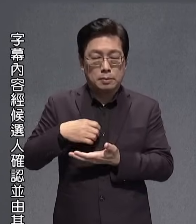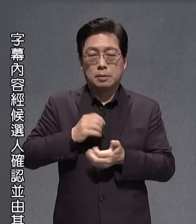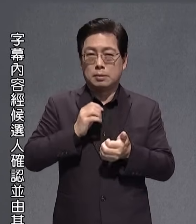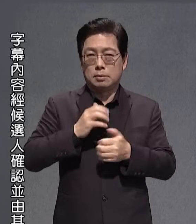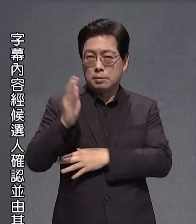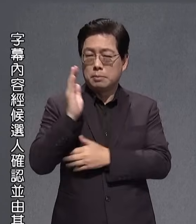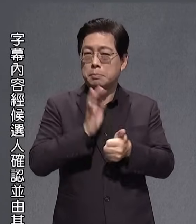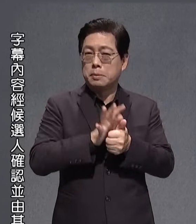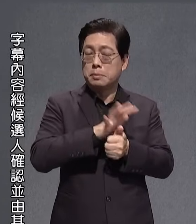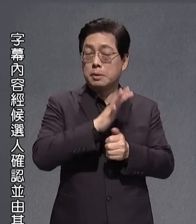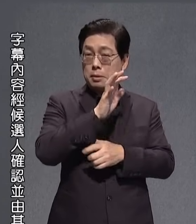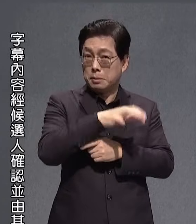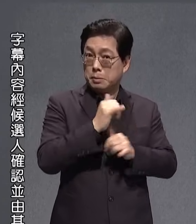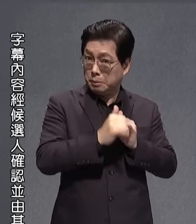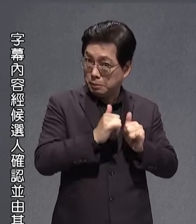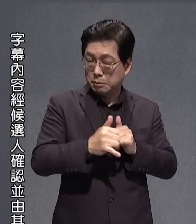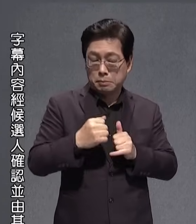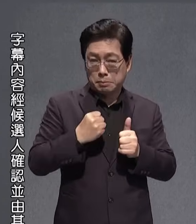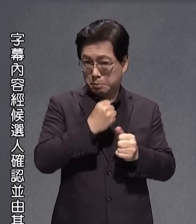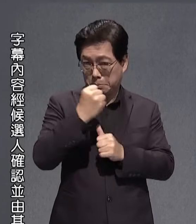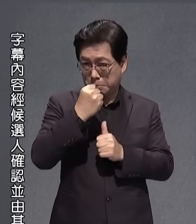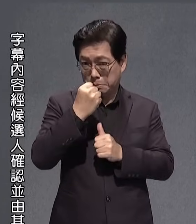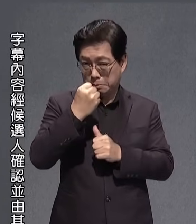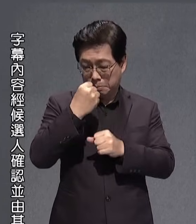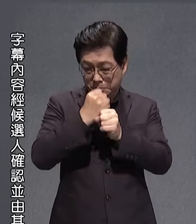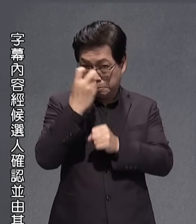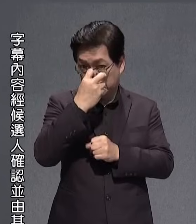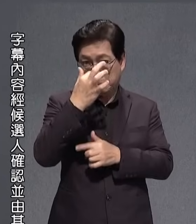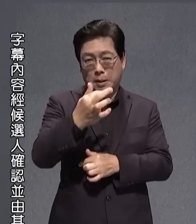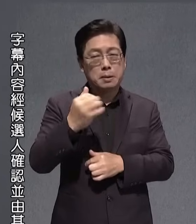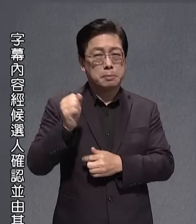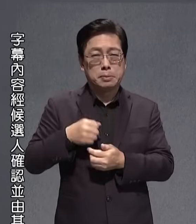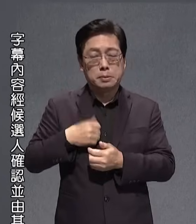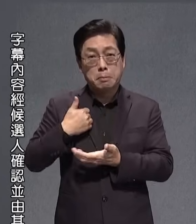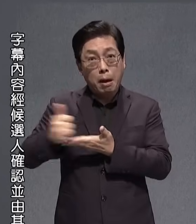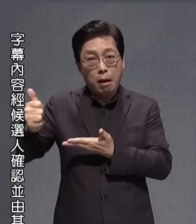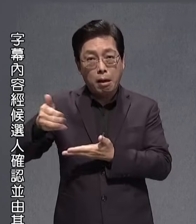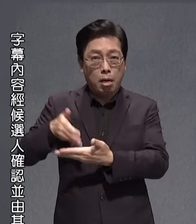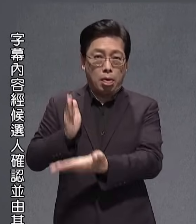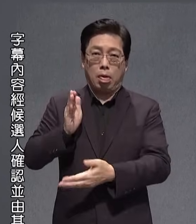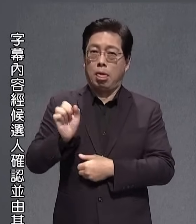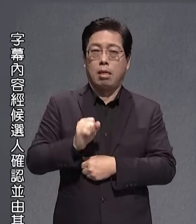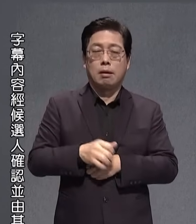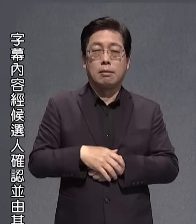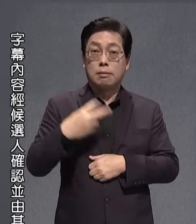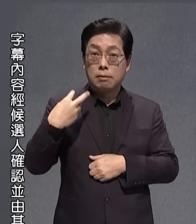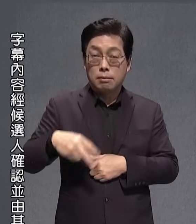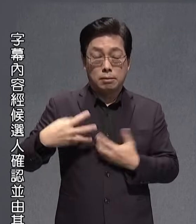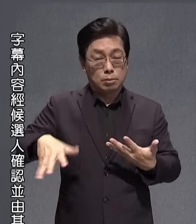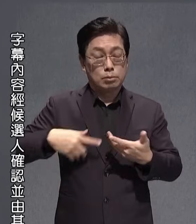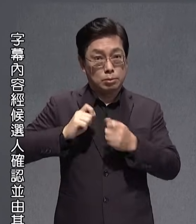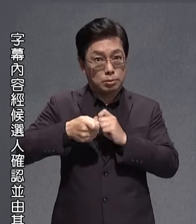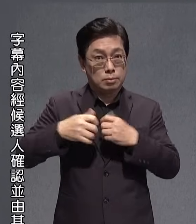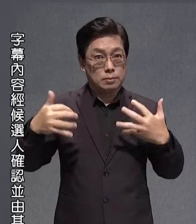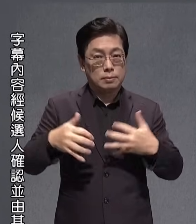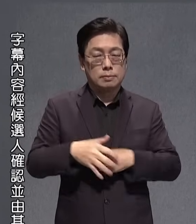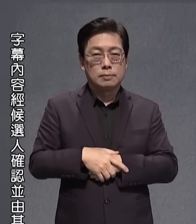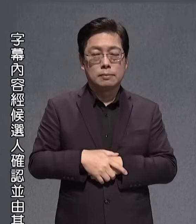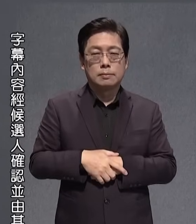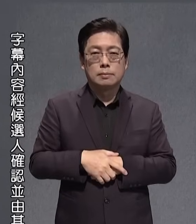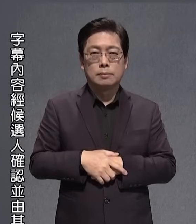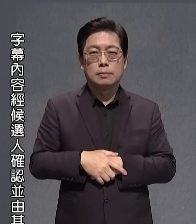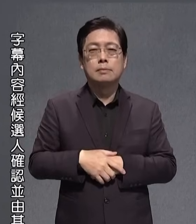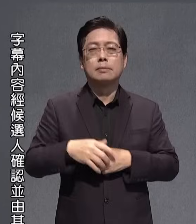民把这个检疫把关好，卖出去去用退得等来。尤其很多的出口障碍，还有很多的关税的问题，咱应